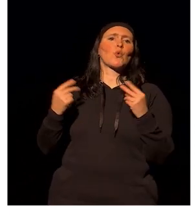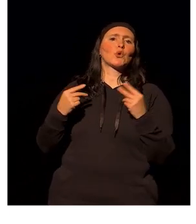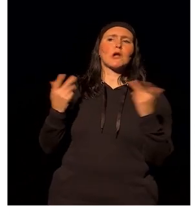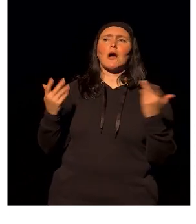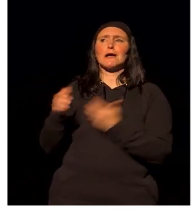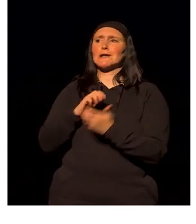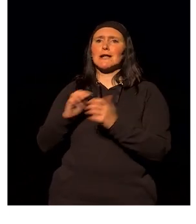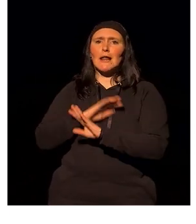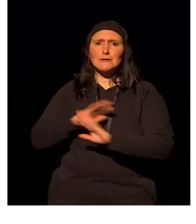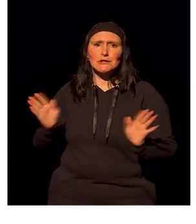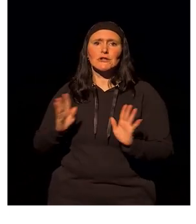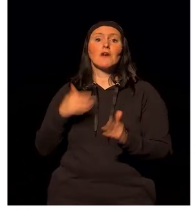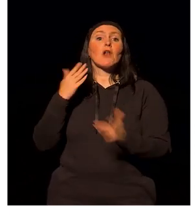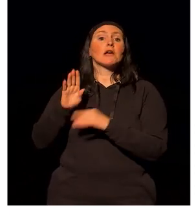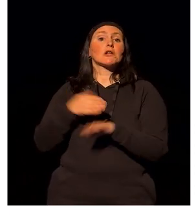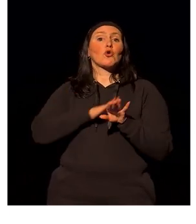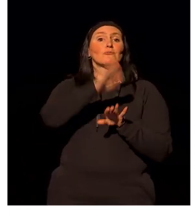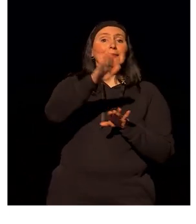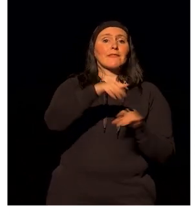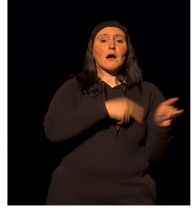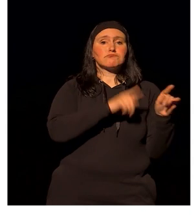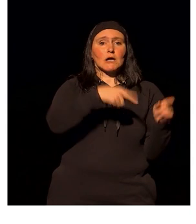von Kassel nach Tel Aviv verlegen, um